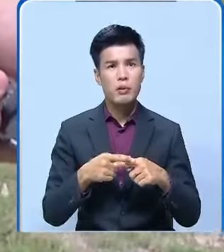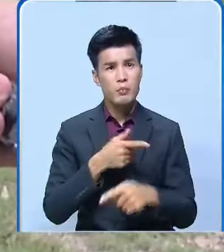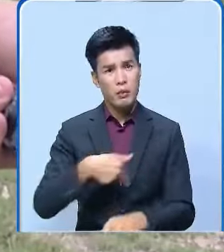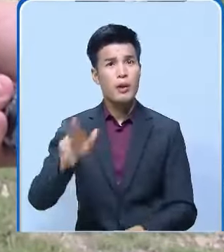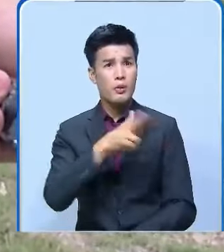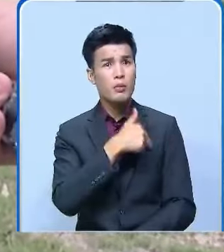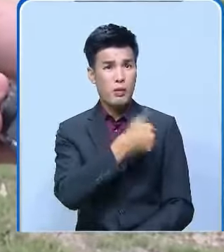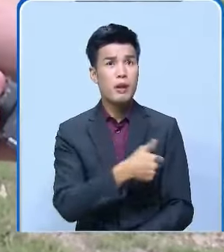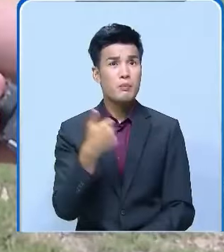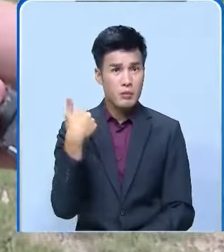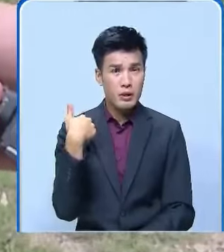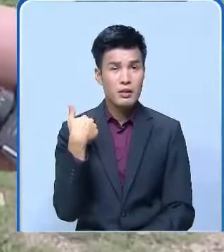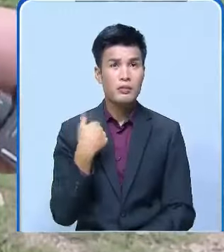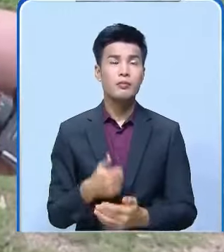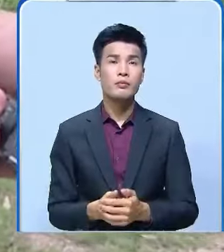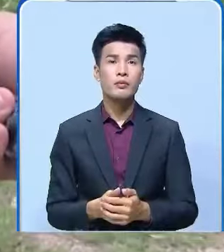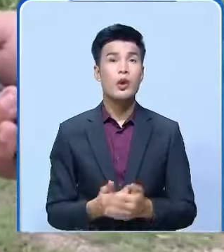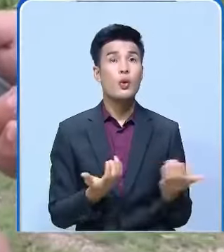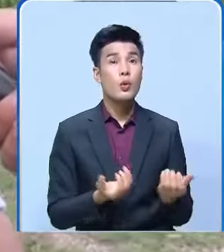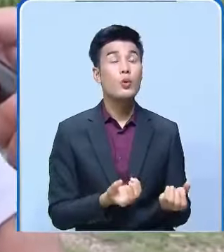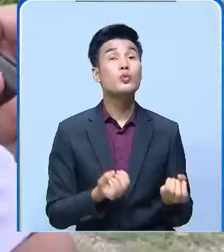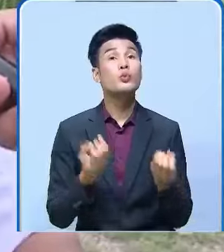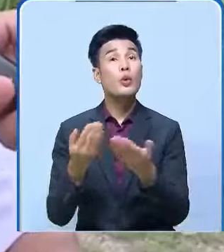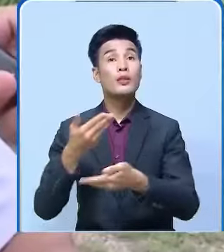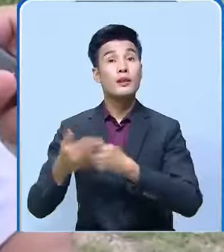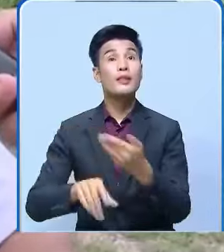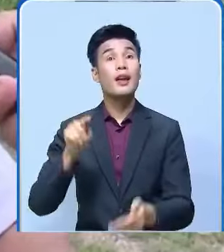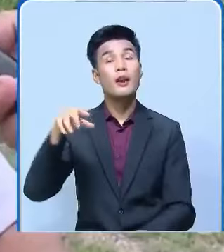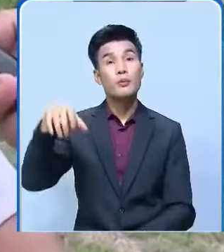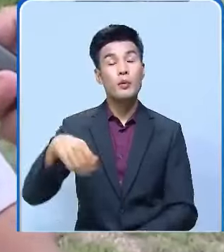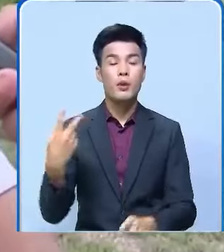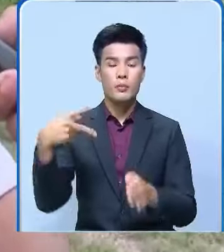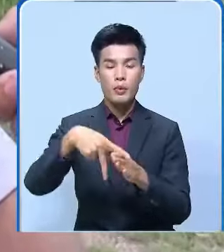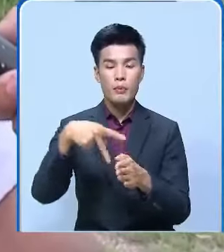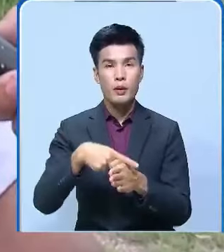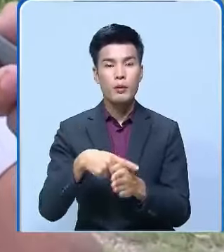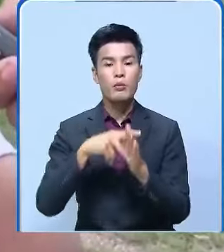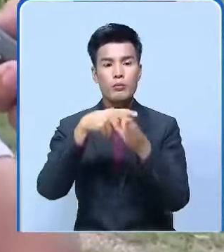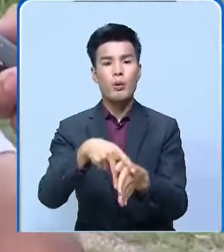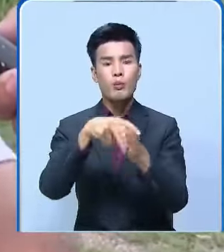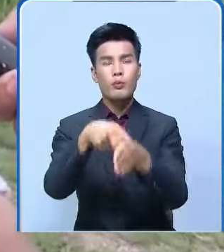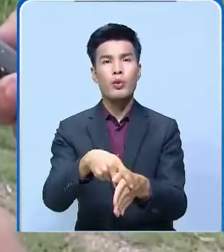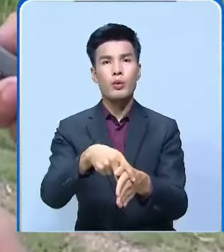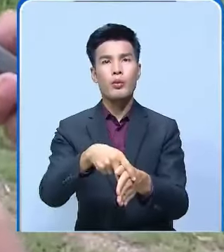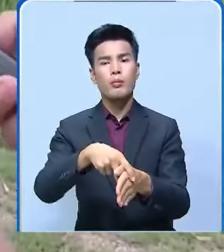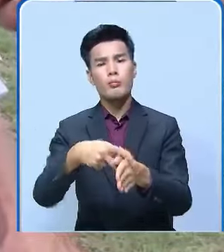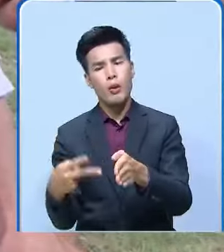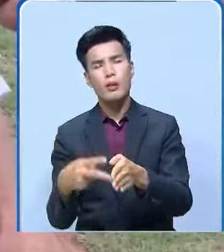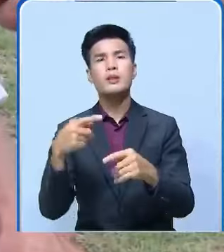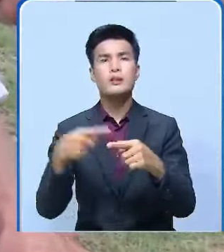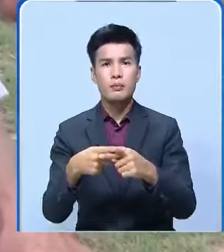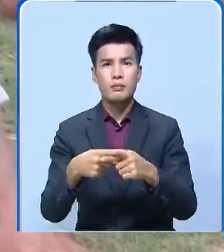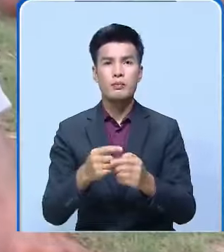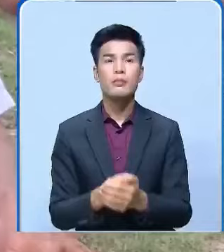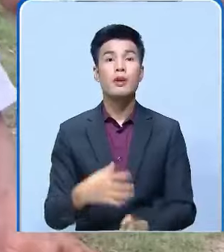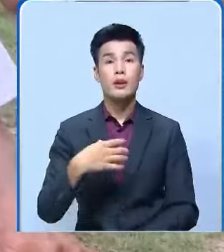าลก็มีพาลูกหลานออกมาจะไปตลาดอย่างเงี้ยซ้อนกันมาเนี่ยก็มาตกหลุมตกอะไรก็เกิดอุบัติเหตุจ้ะก็อย